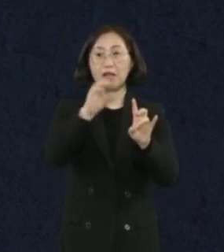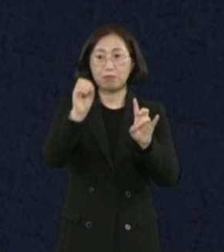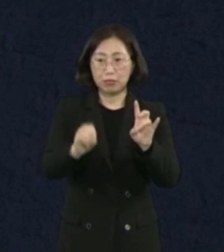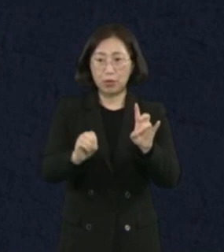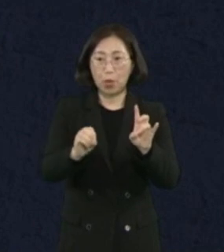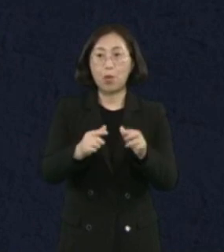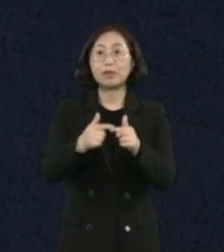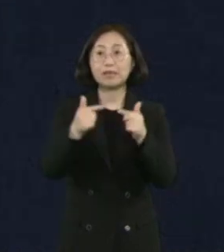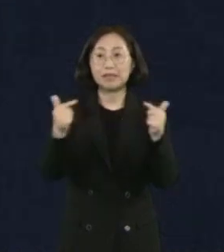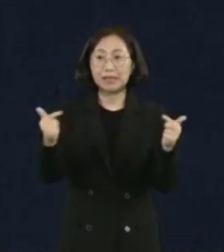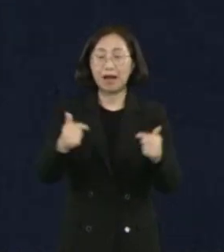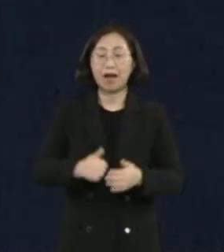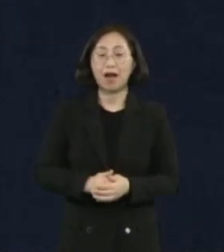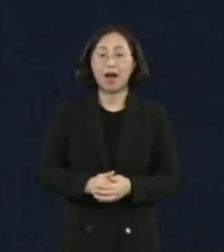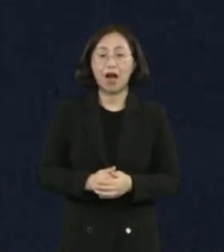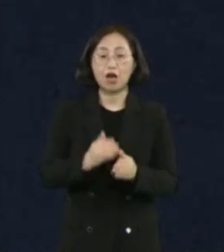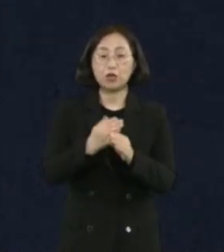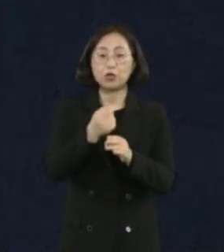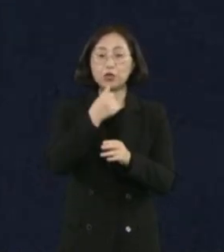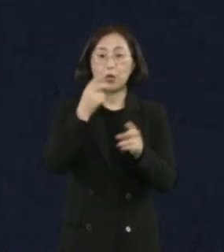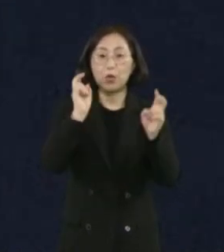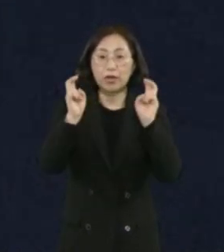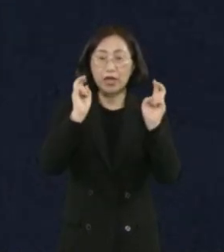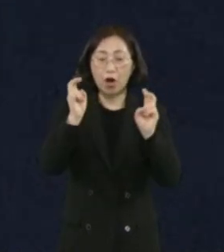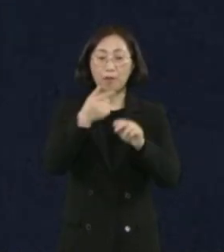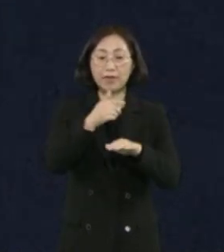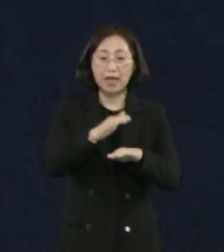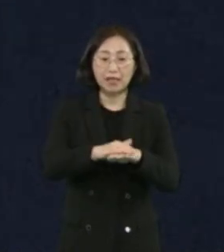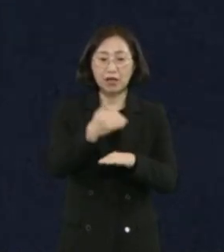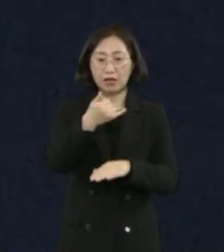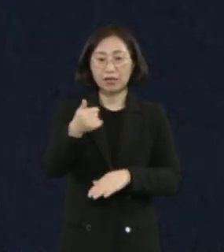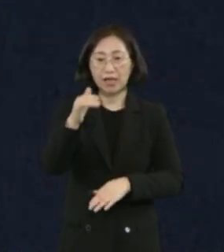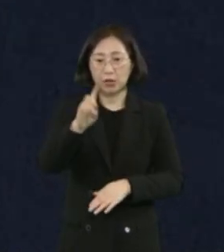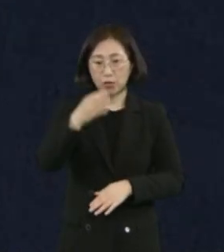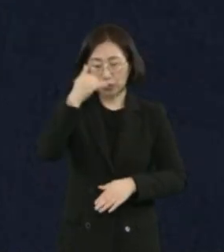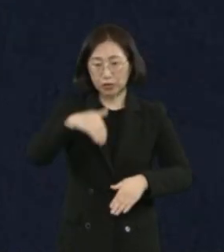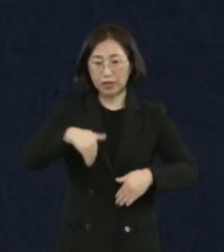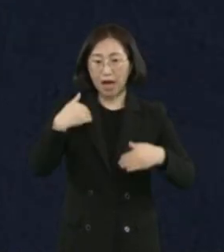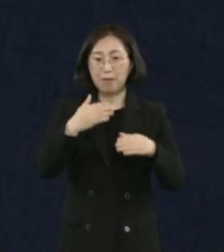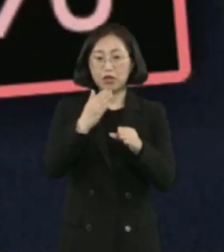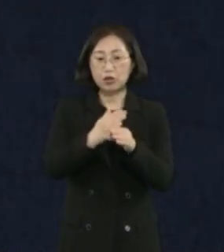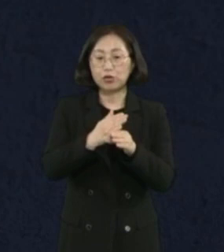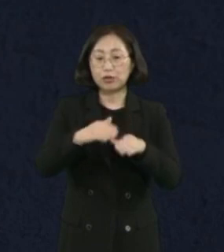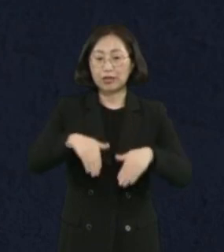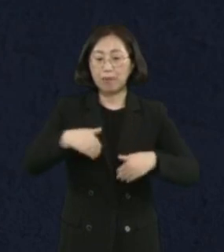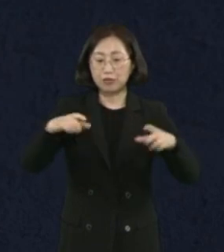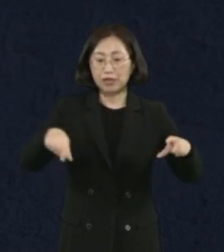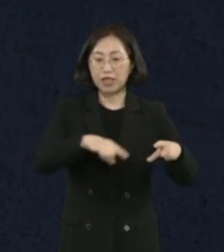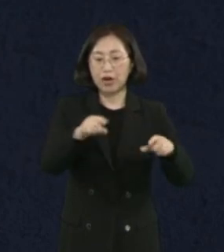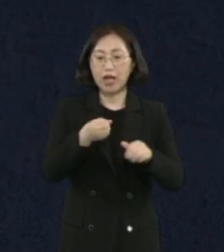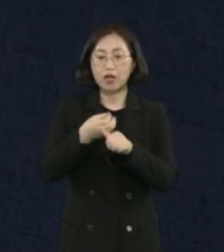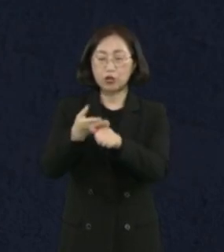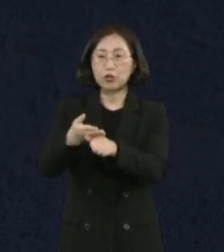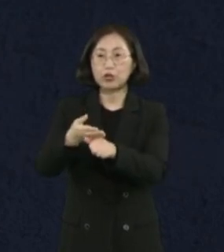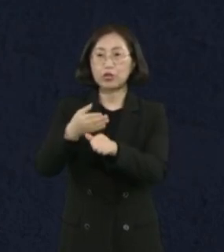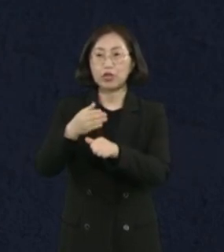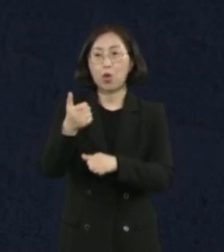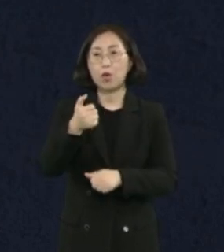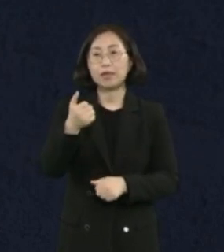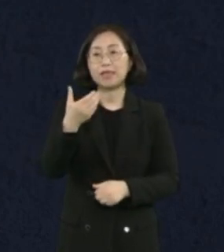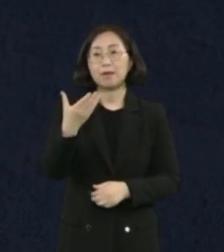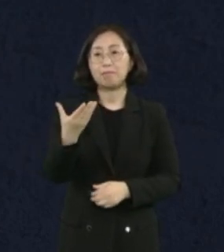24.1% 증가했고 중소기업 중심의 대전과 세종, 충남, 중남부 지역의 수출도 50억 9천만